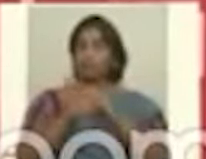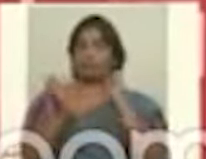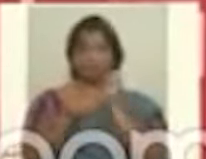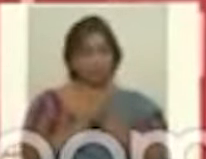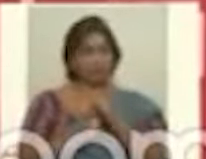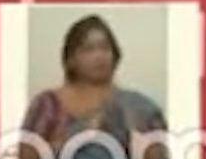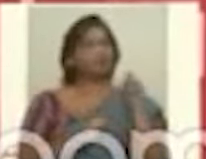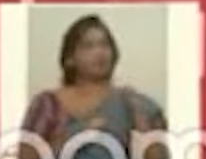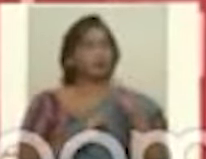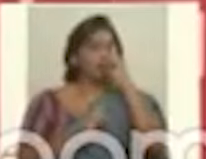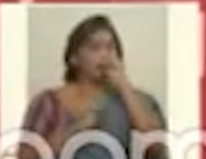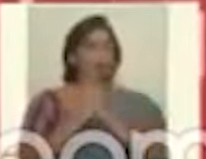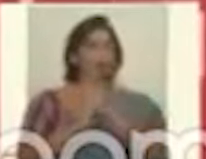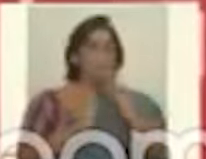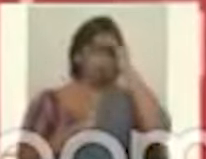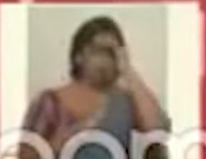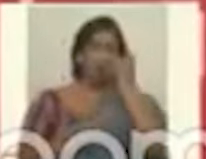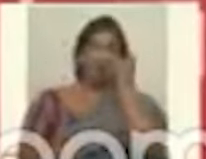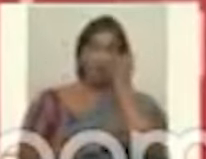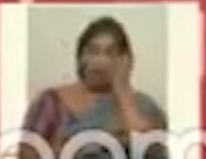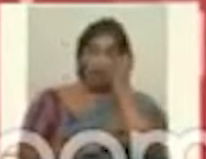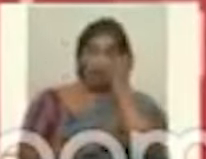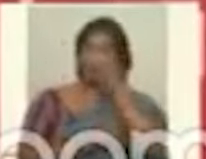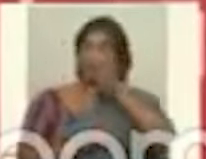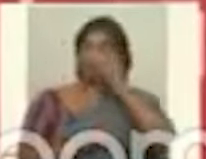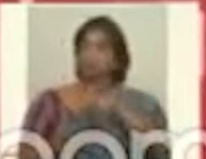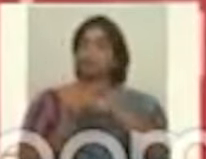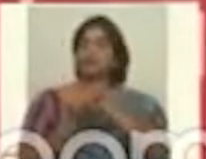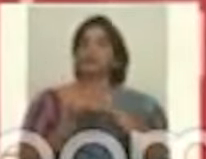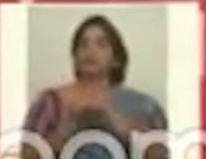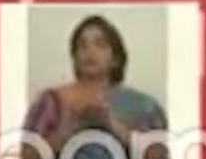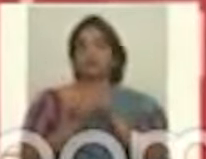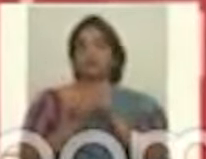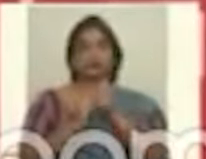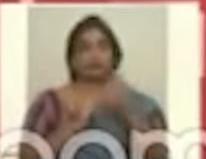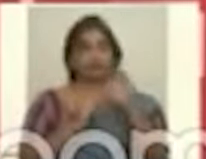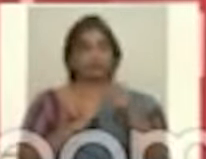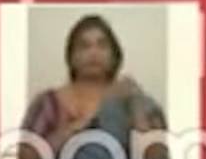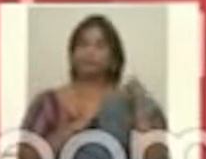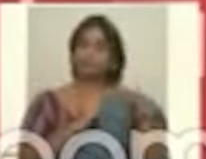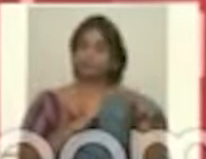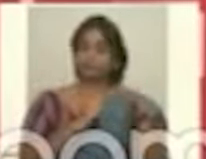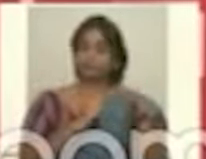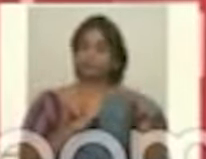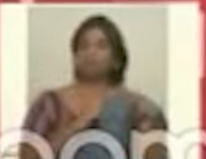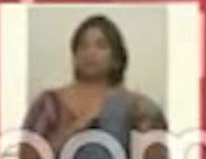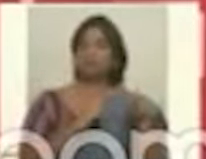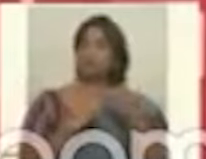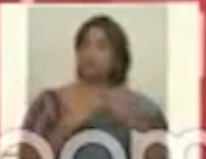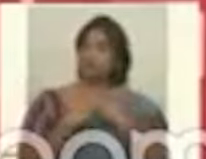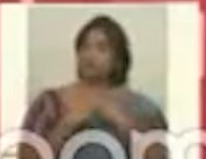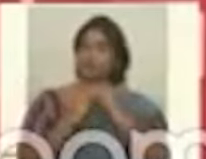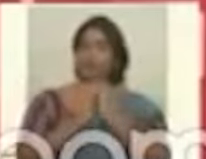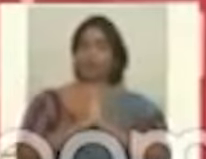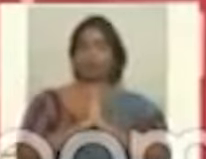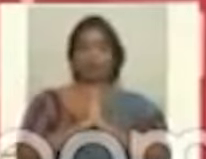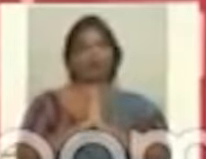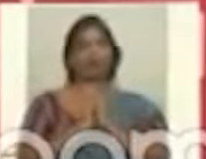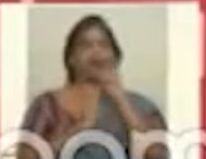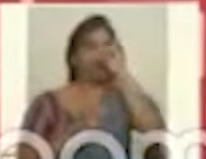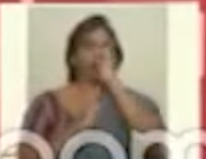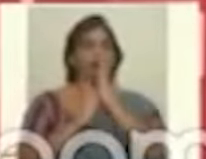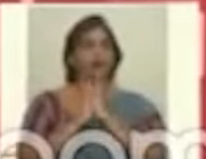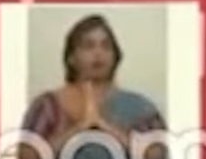කරනවා නම් ආගමික නායකින්ගේ අදහස් යෝජනා අනුව තමයි වෙනස් කිරීම කරන්නේ. මම බුද්ධ ශාසන සහ